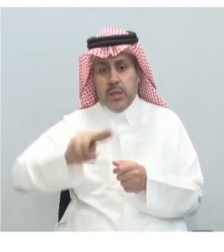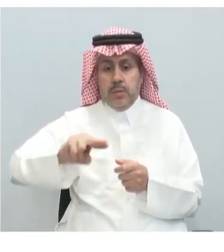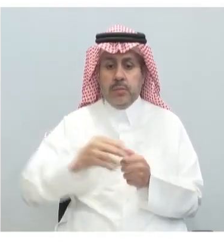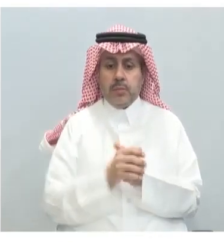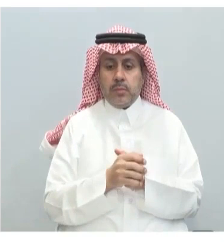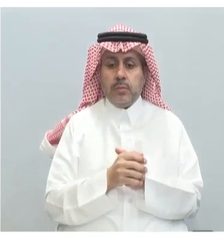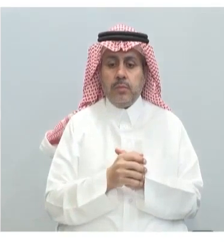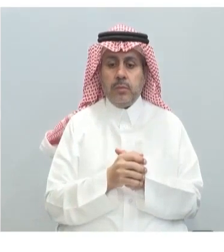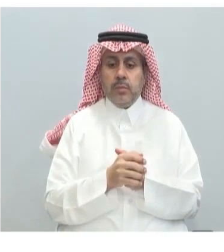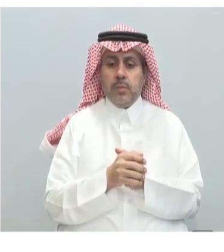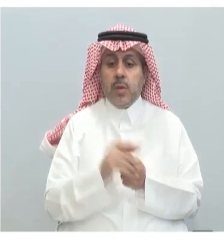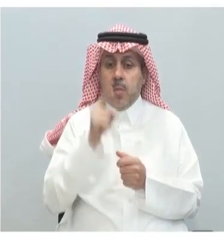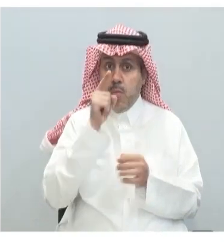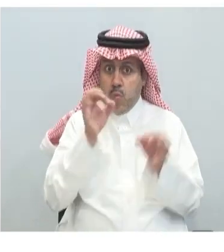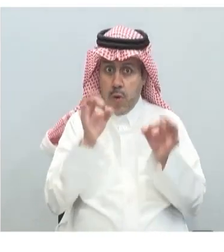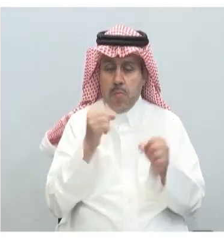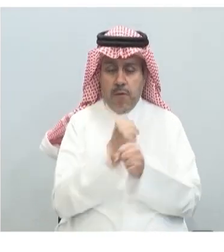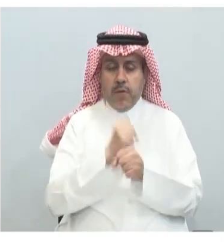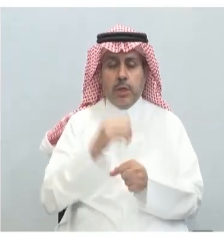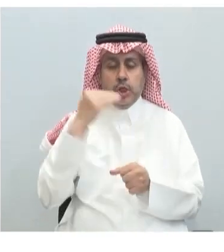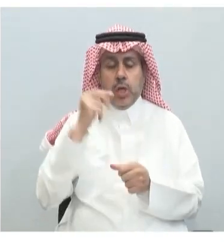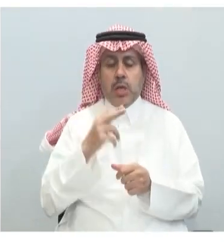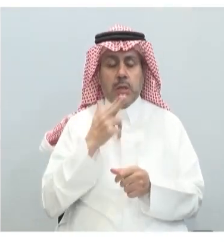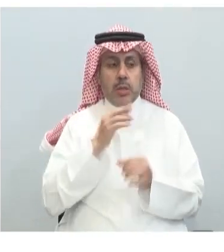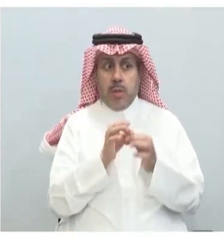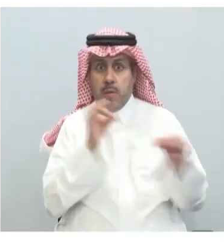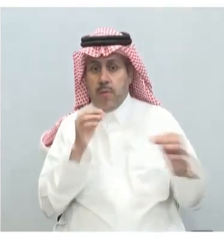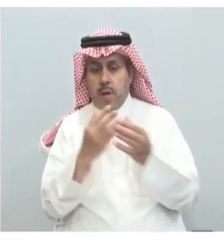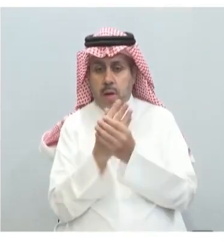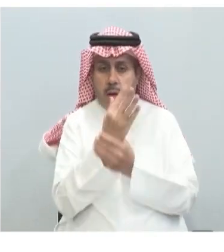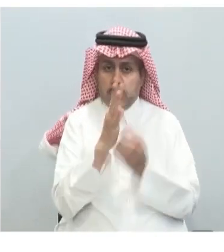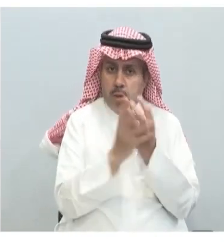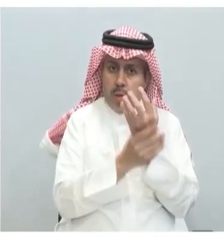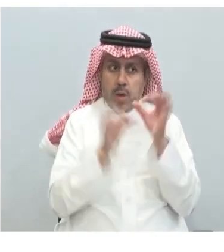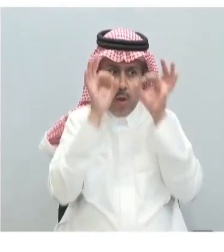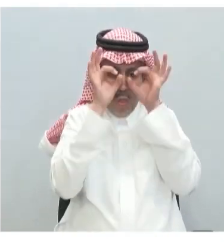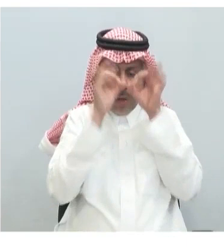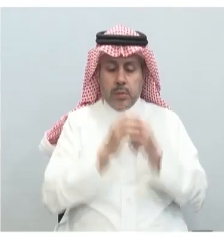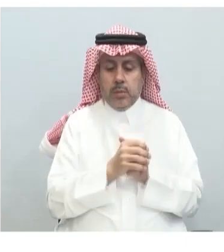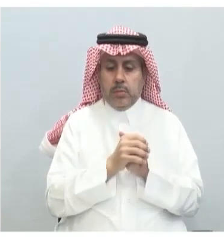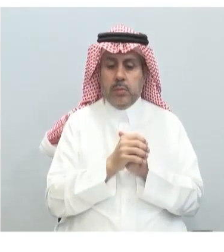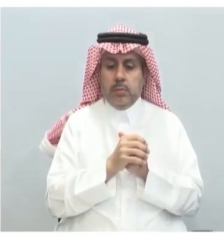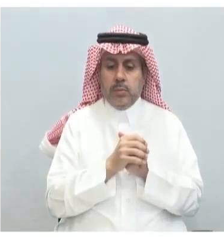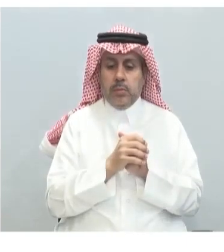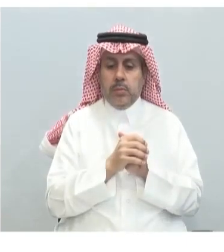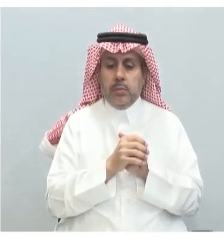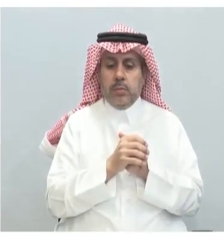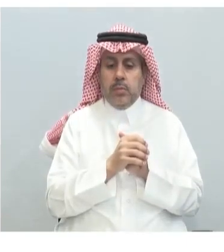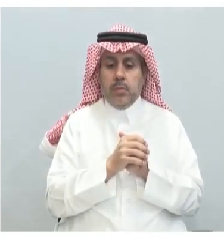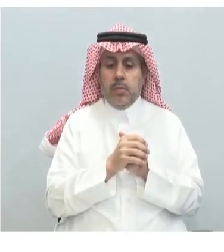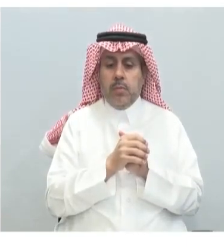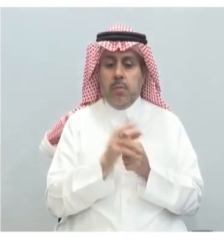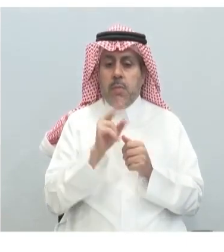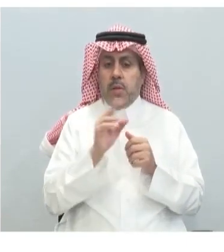وميزان لابد من اجراءات السلامه القفازات النظارات وما الى ذلك طبعا بعض